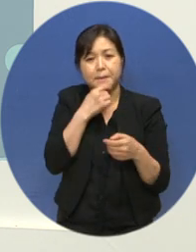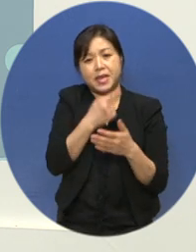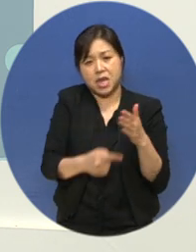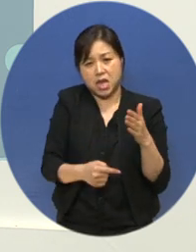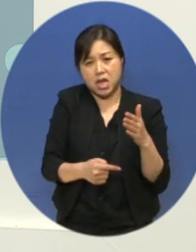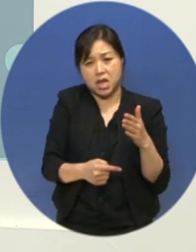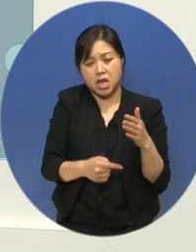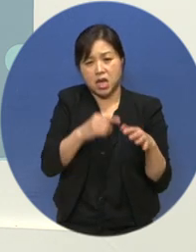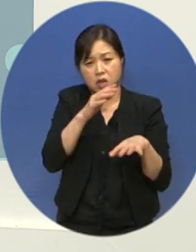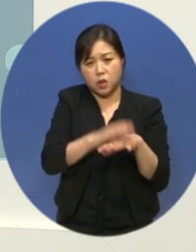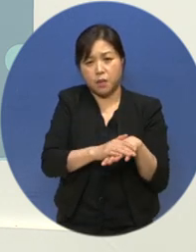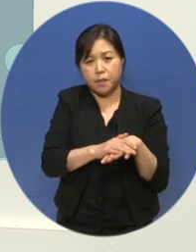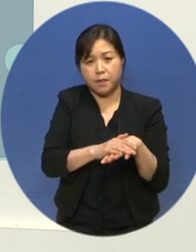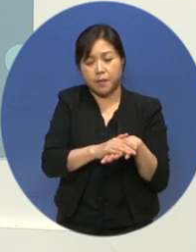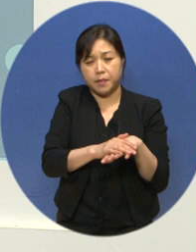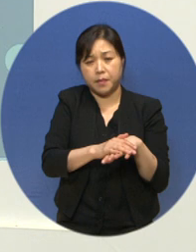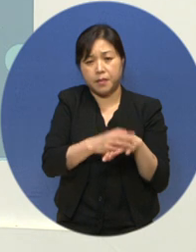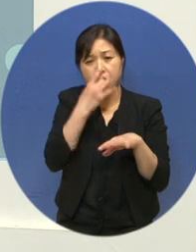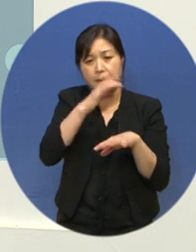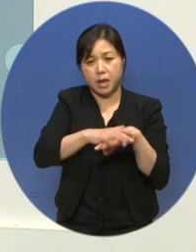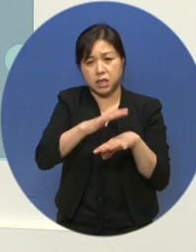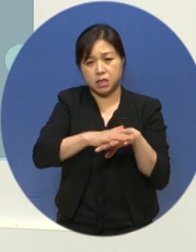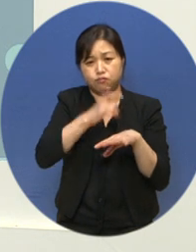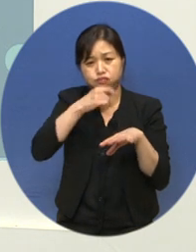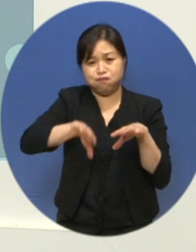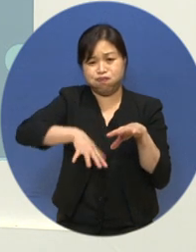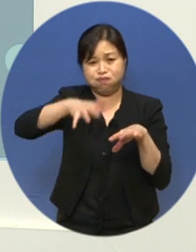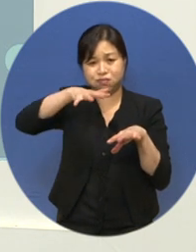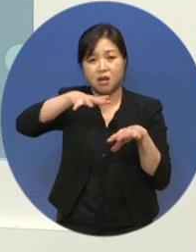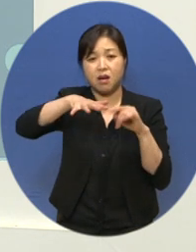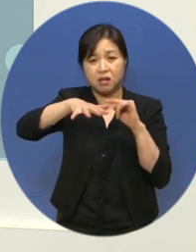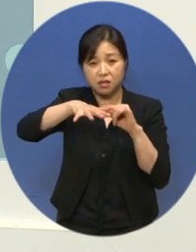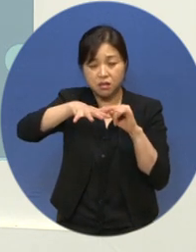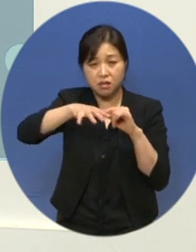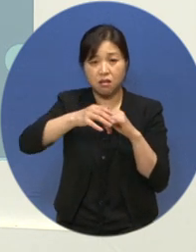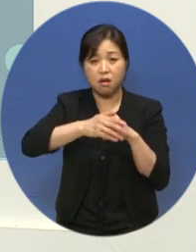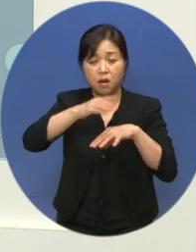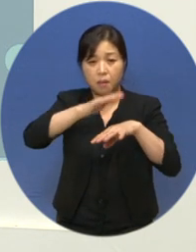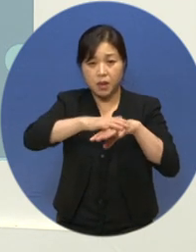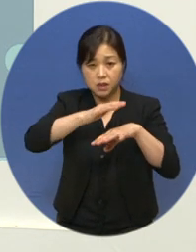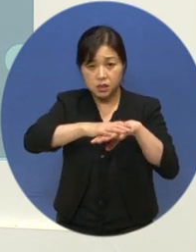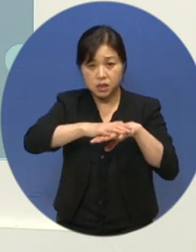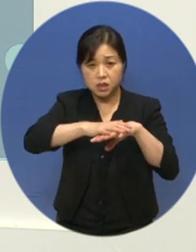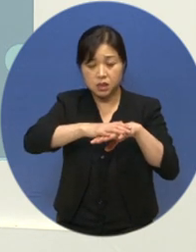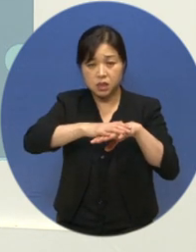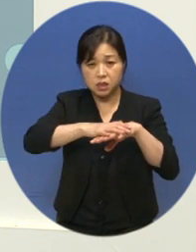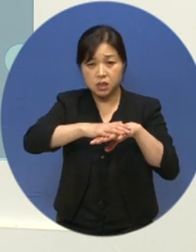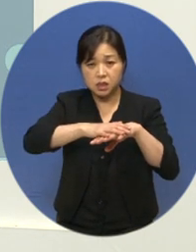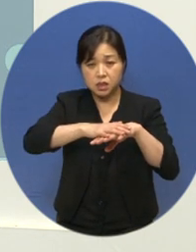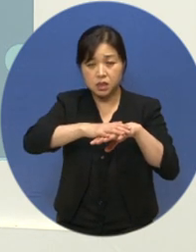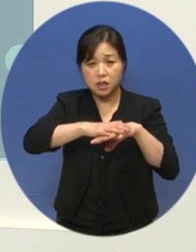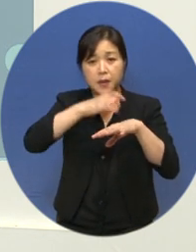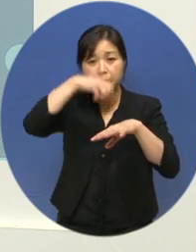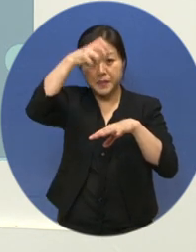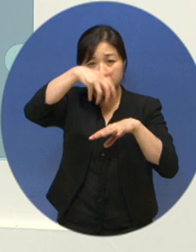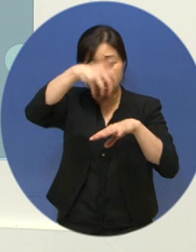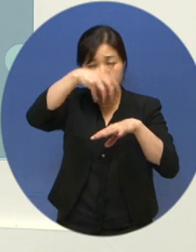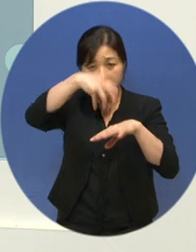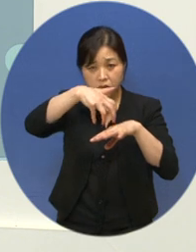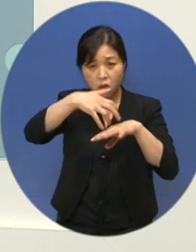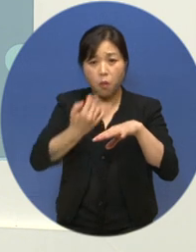게논 맛이 물에 잠긴 다던가 지금 물에 잠기는 논 바시 위에서 내려온 b 보다는